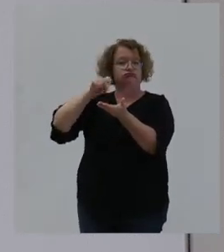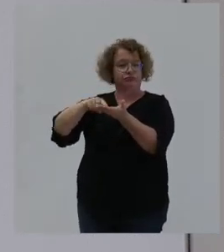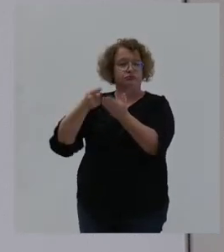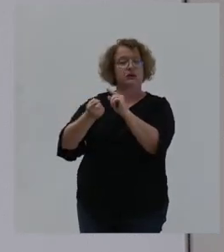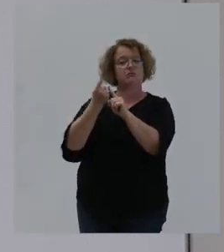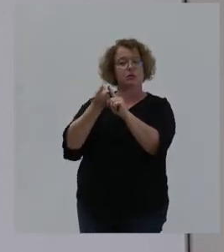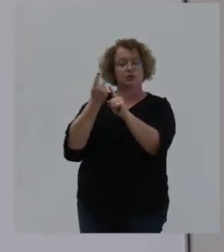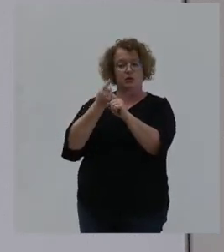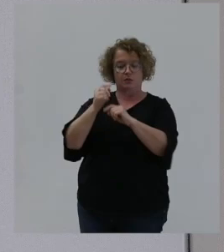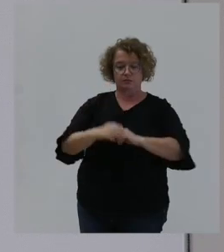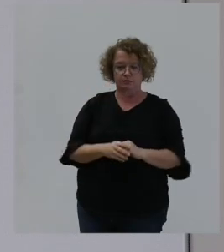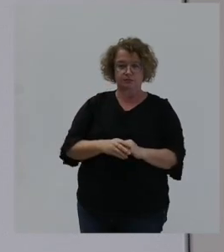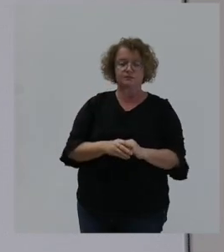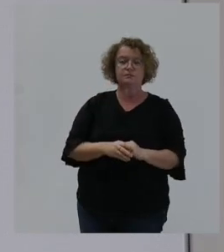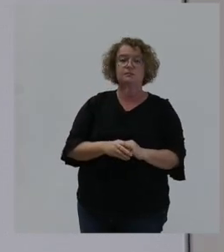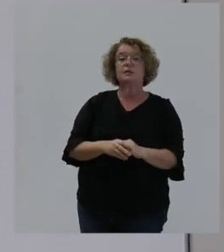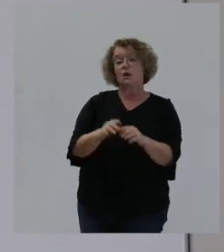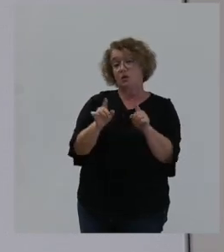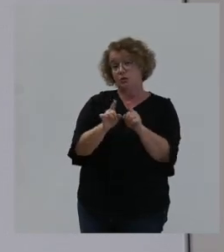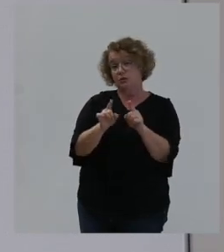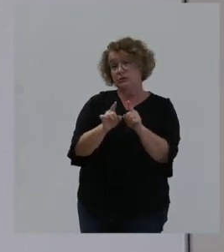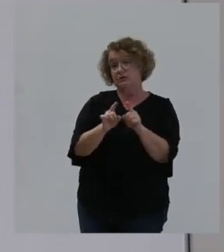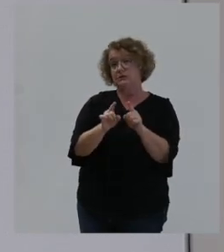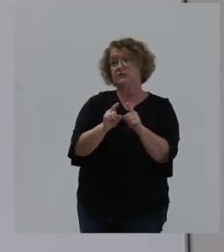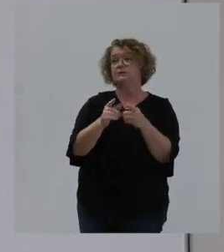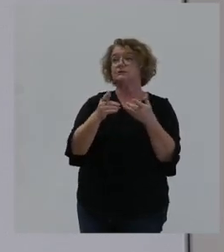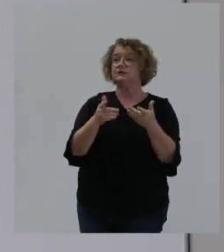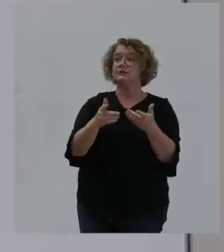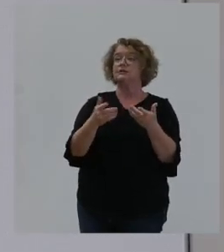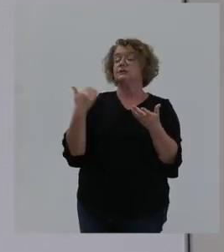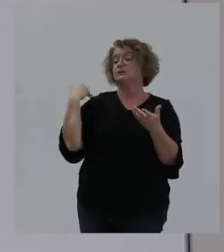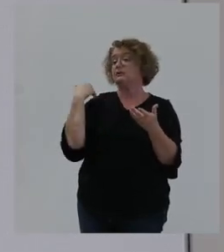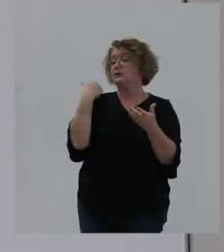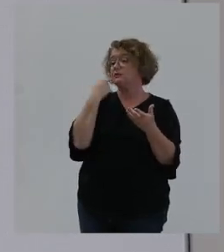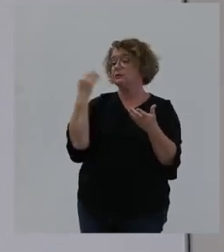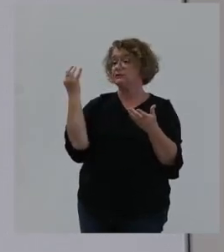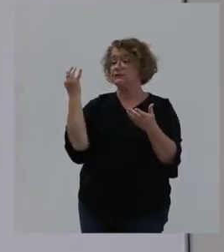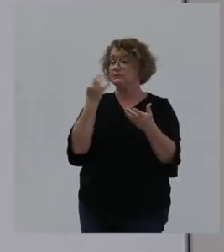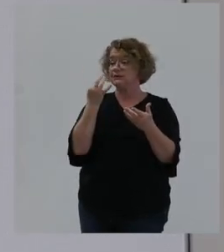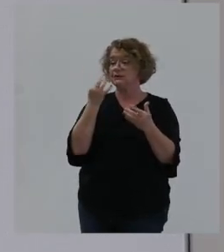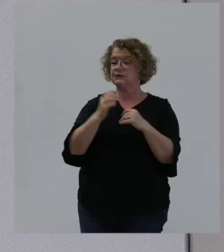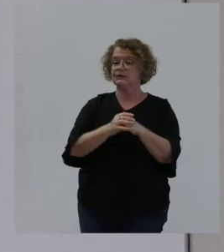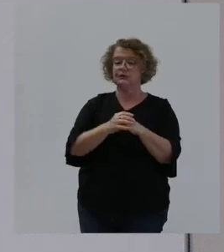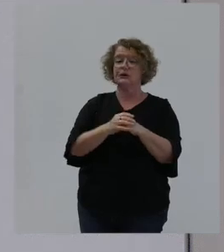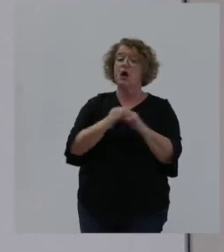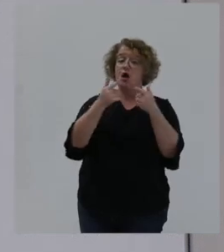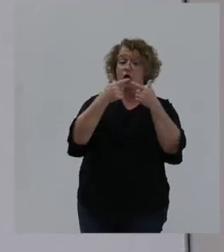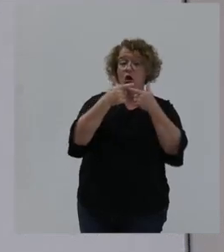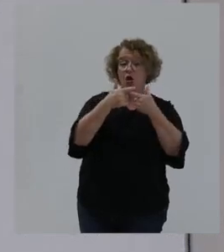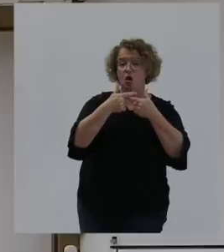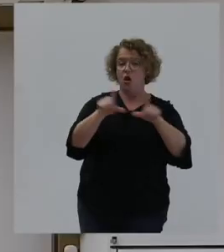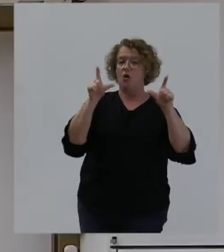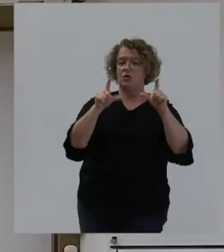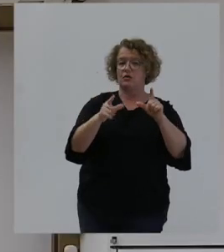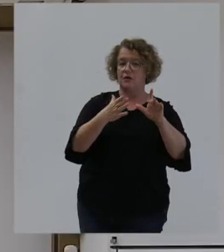distinctif dans leur programme. Et je pense qu'on l'a dit, mais que la spécificité sur les francophonies de